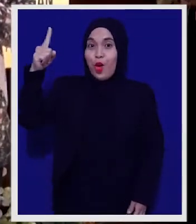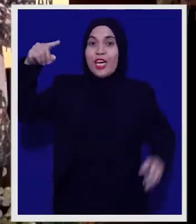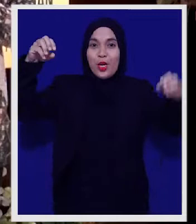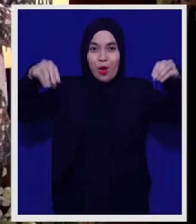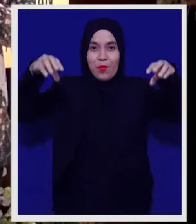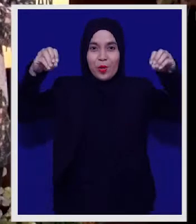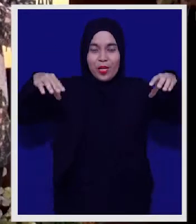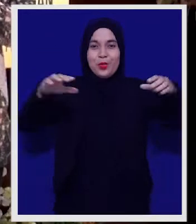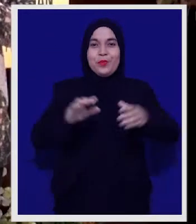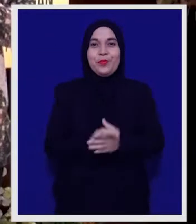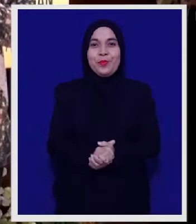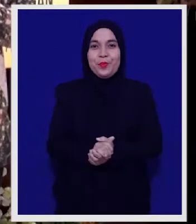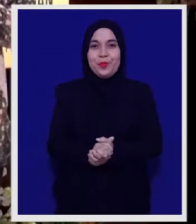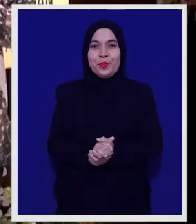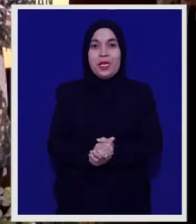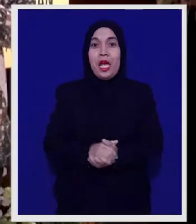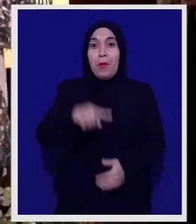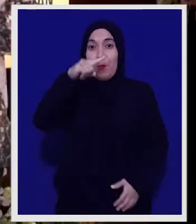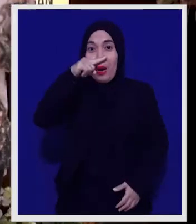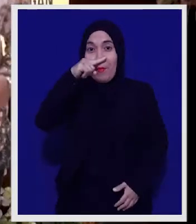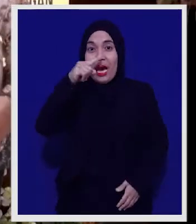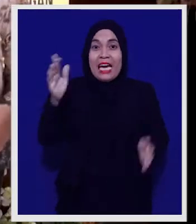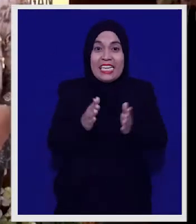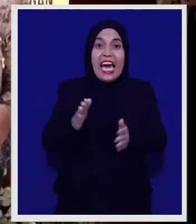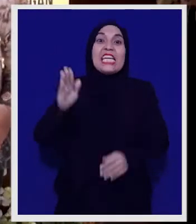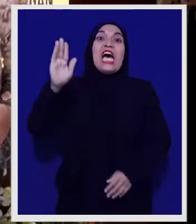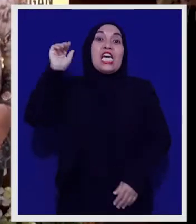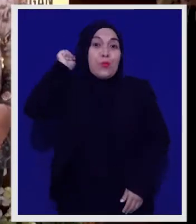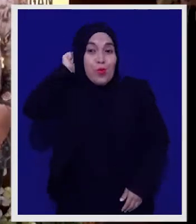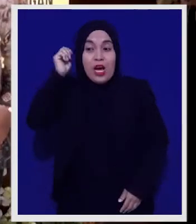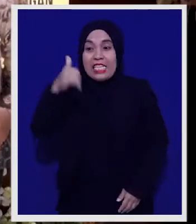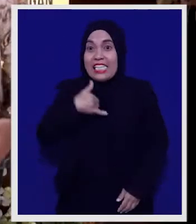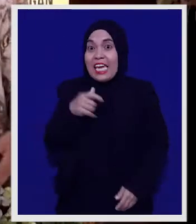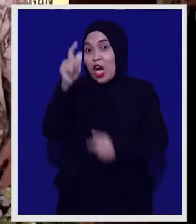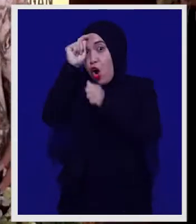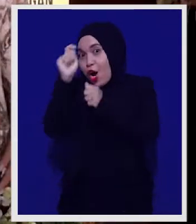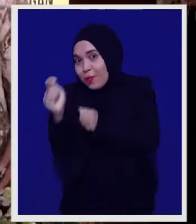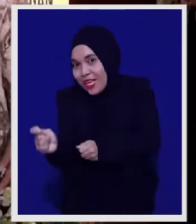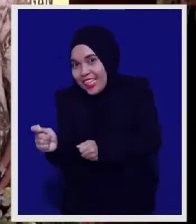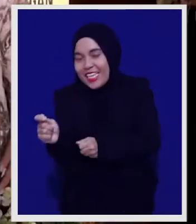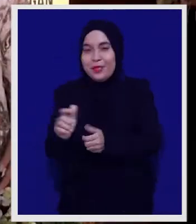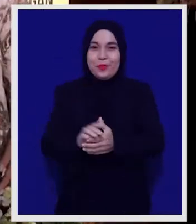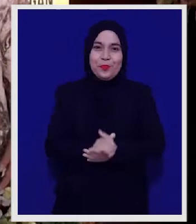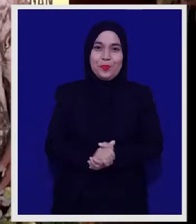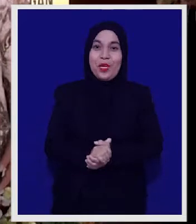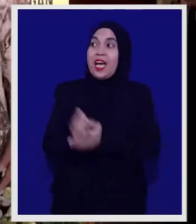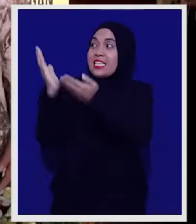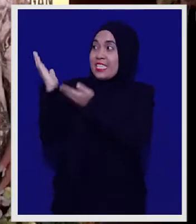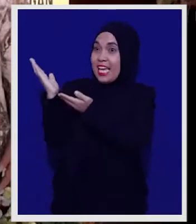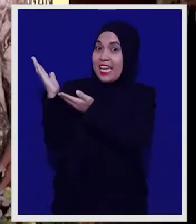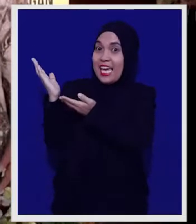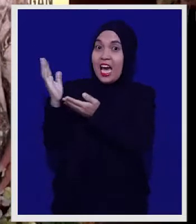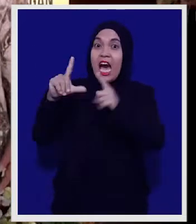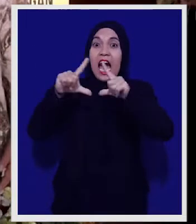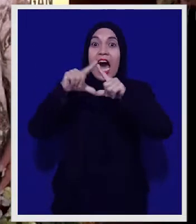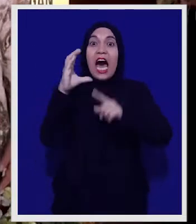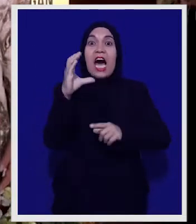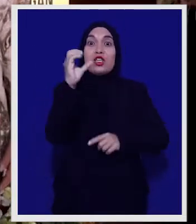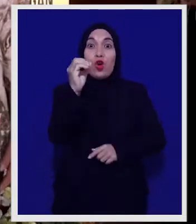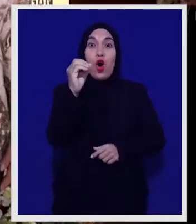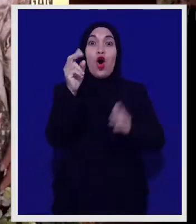Assalamualaikum warahmatullahi wabarakatuh. Kulawarga nang ulun hormati, ulun